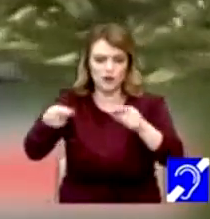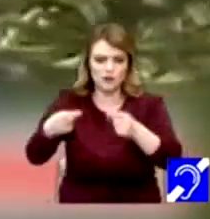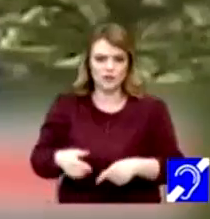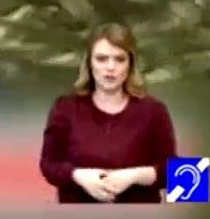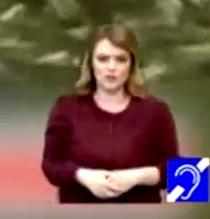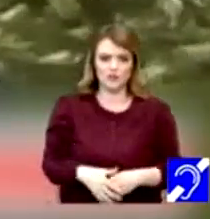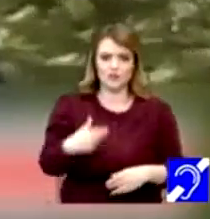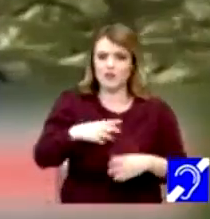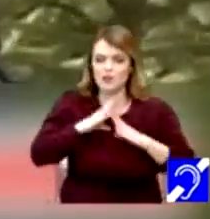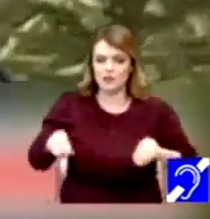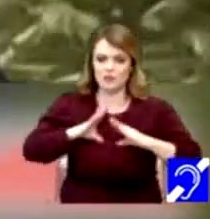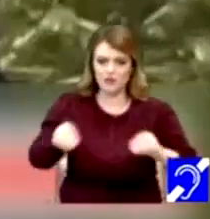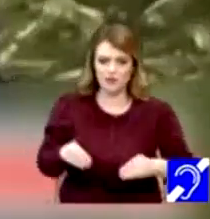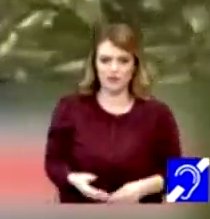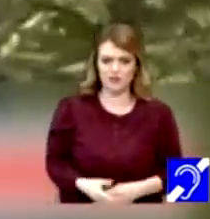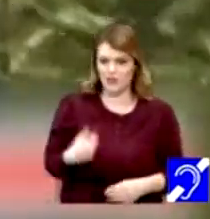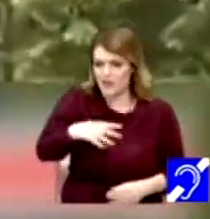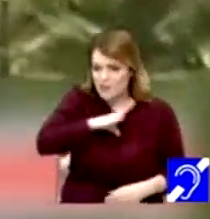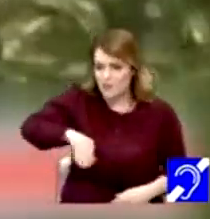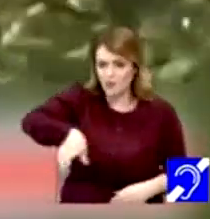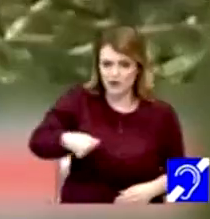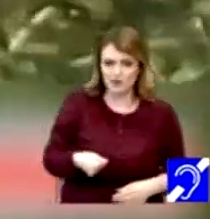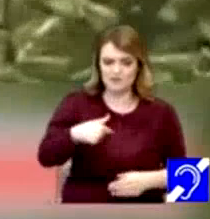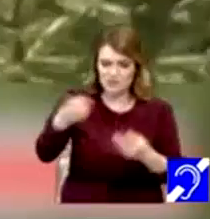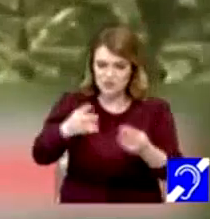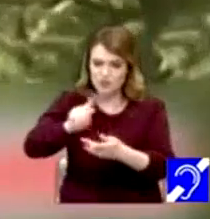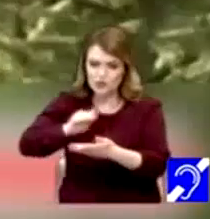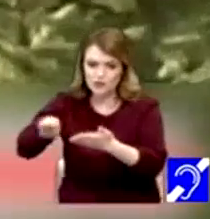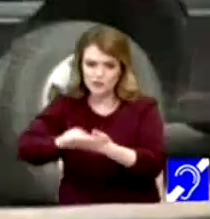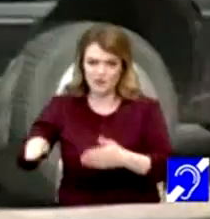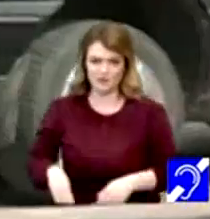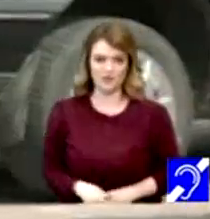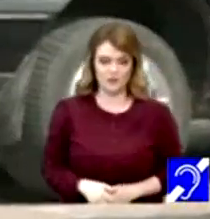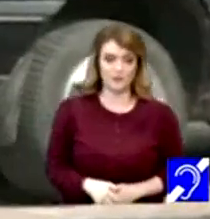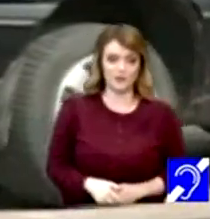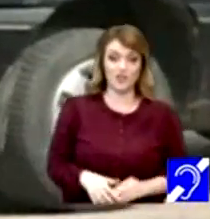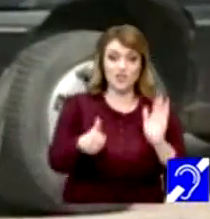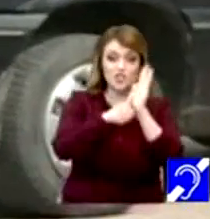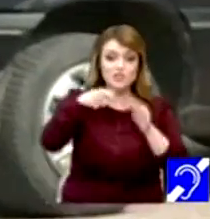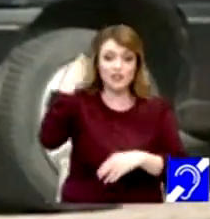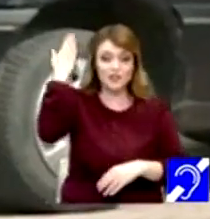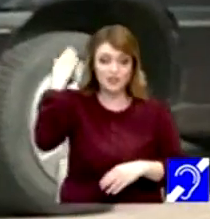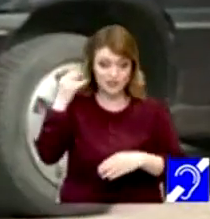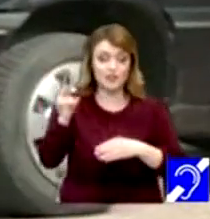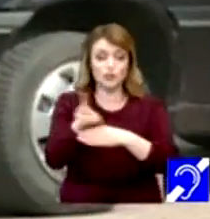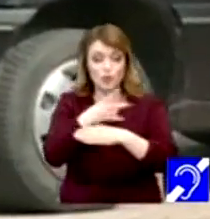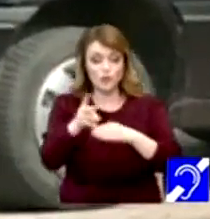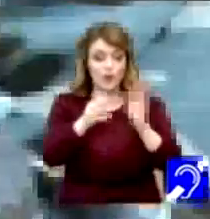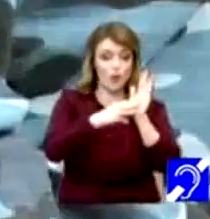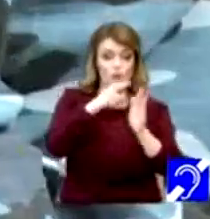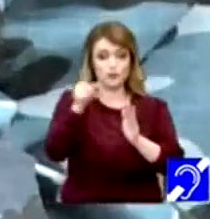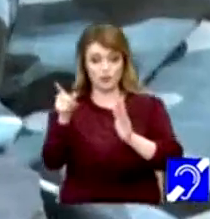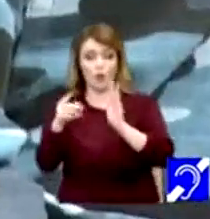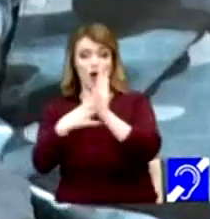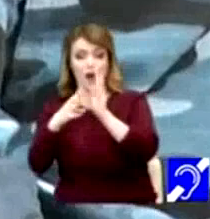să spunem noi, nu vedeți casa mea de pe Nistru, mama mea că pești. Acum 6 ani, în noaptea de 8 spre 9